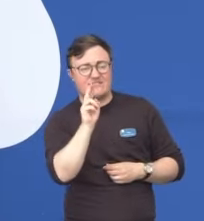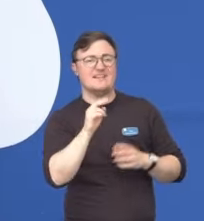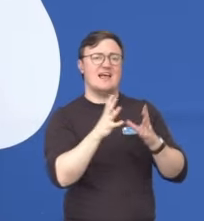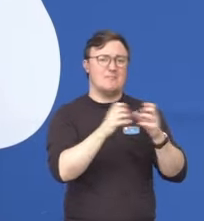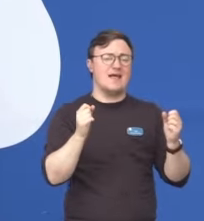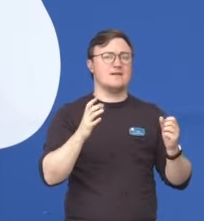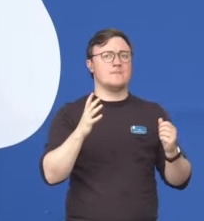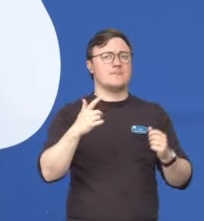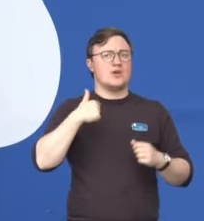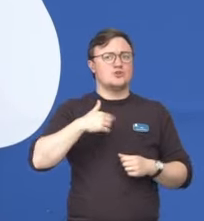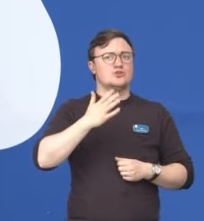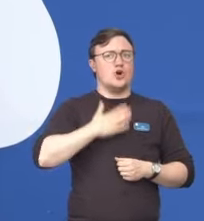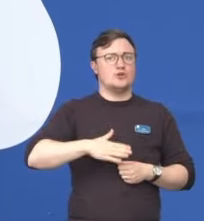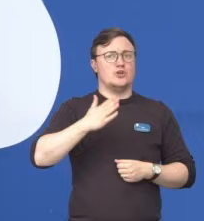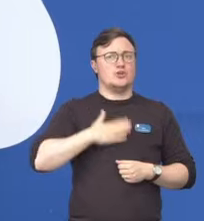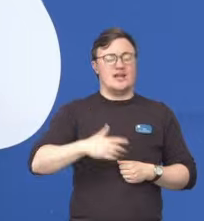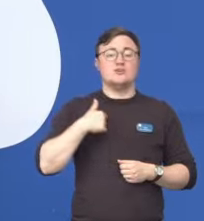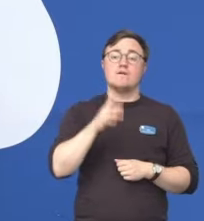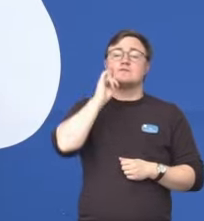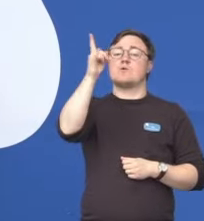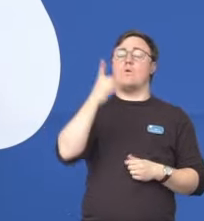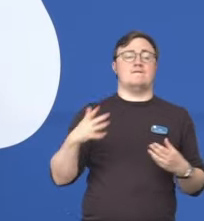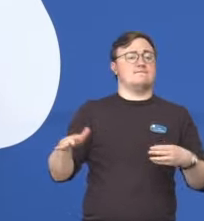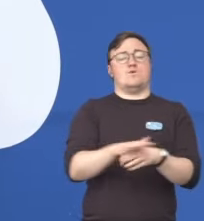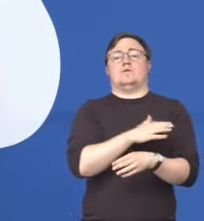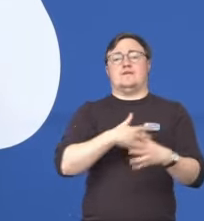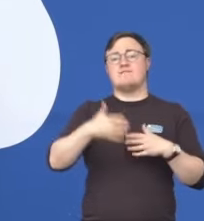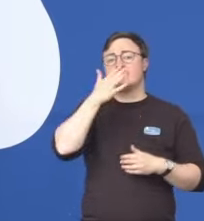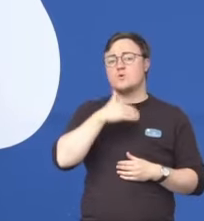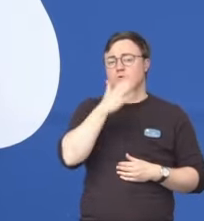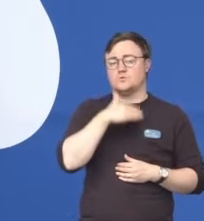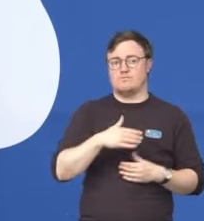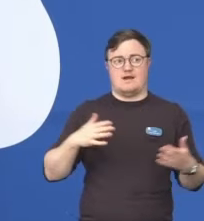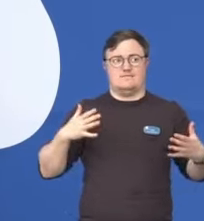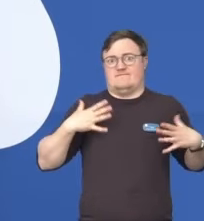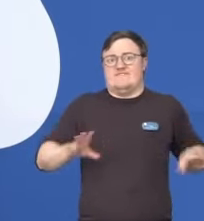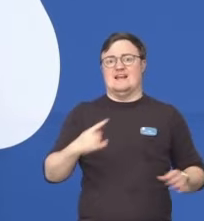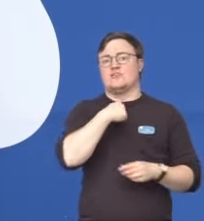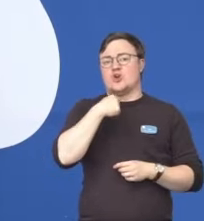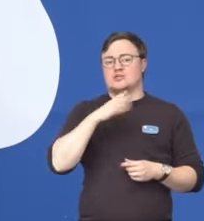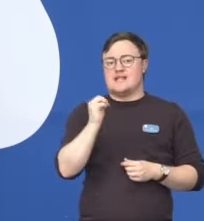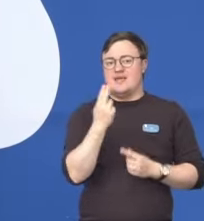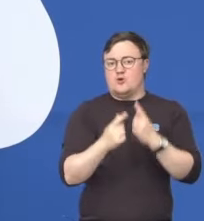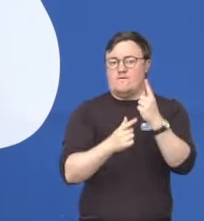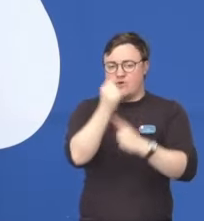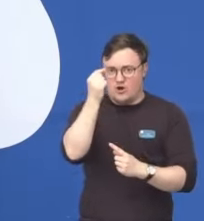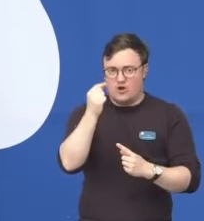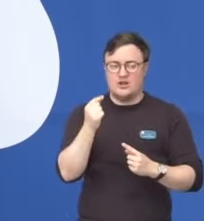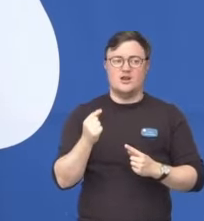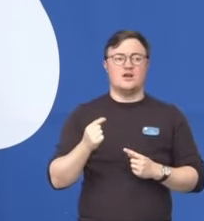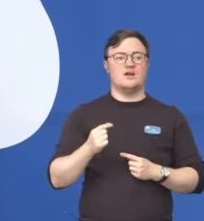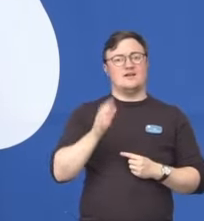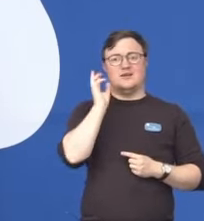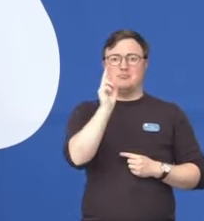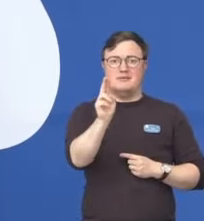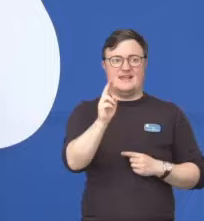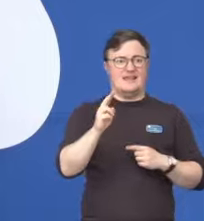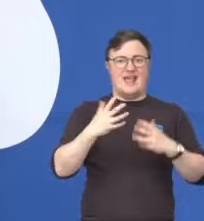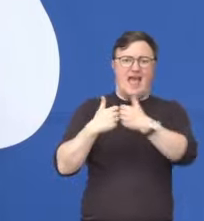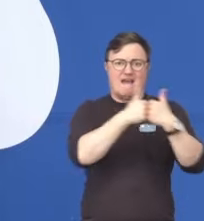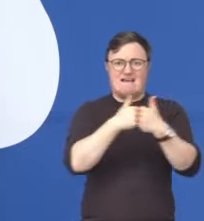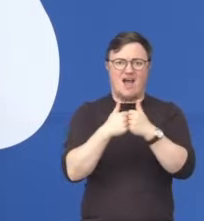att det är helt och hållet förståeligt varför unga inte i så stor utsträckning röstar i EU-valet. Det här är ju en David Goliats